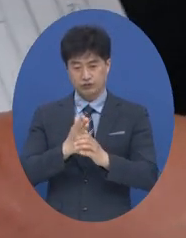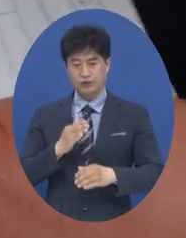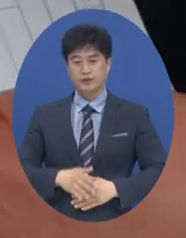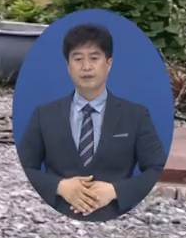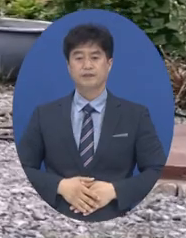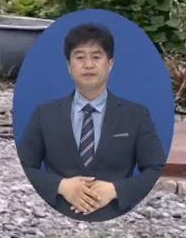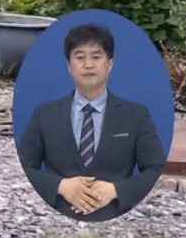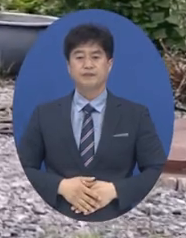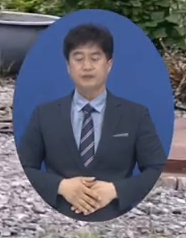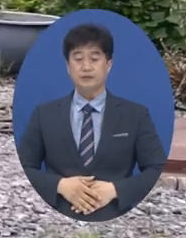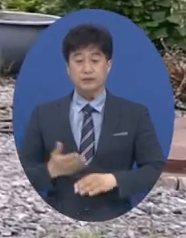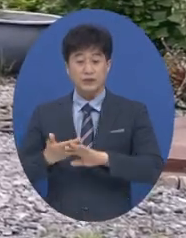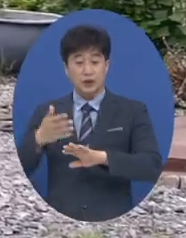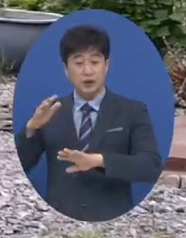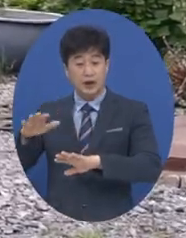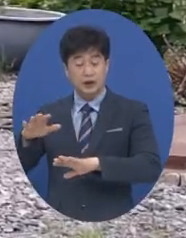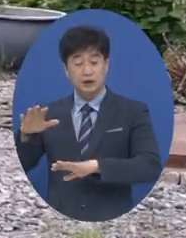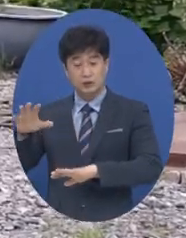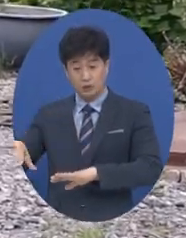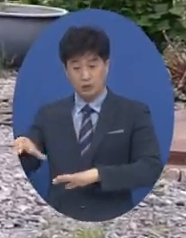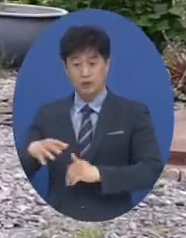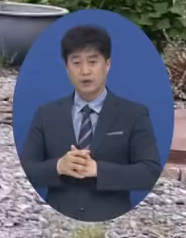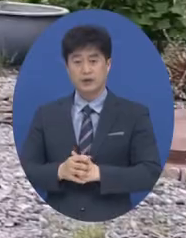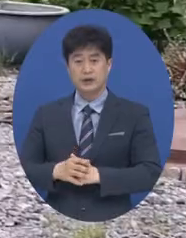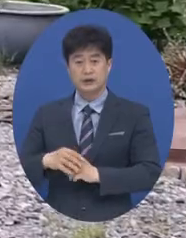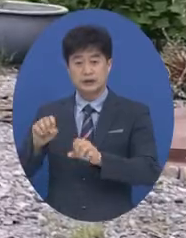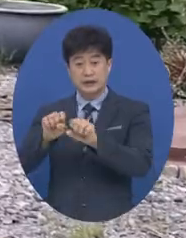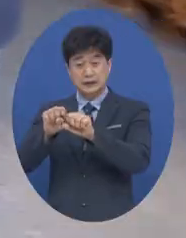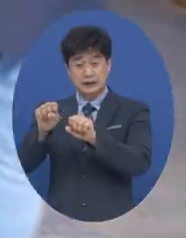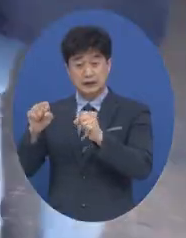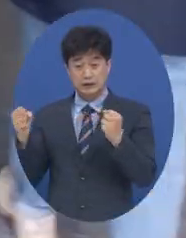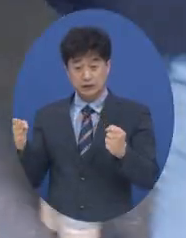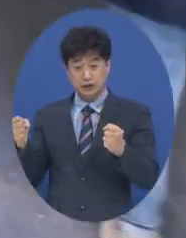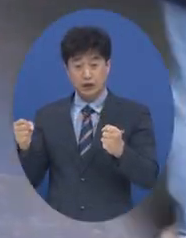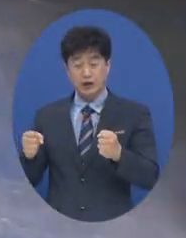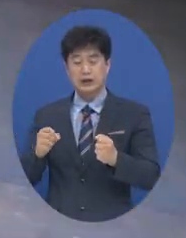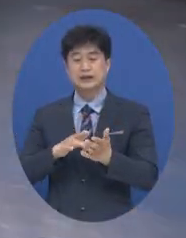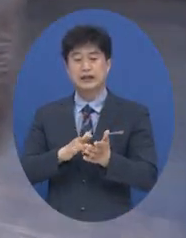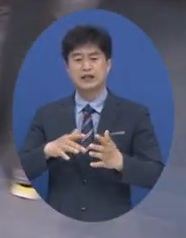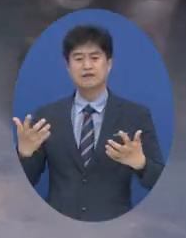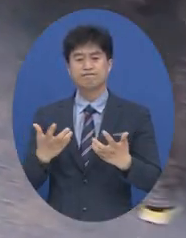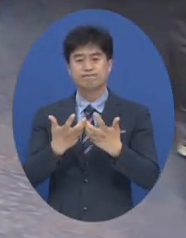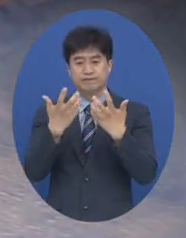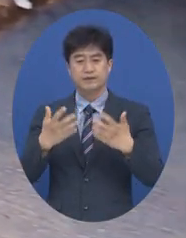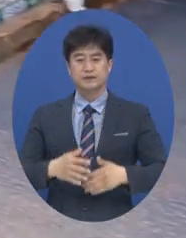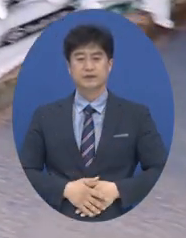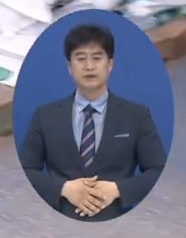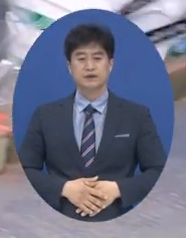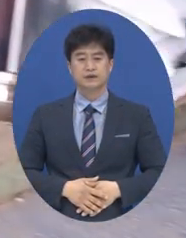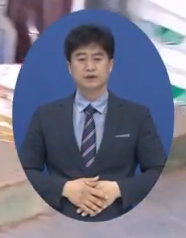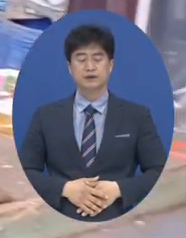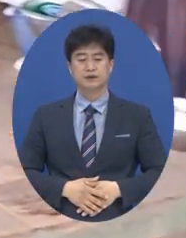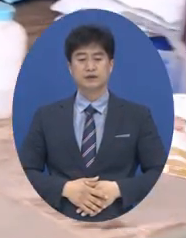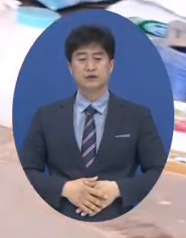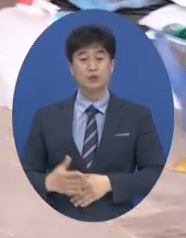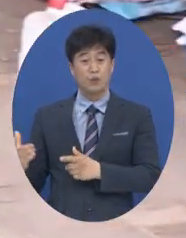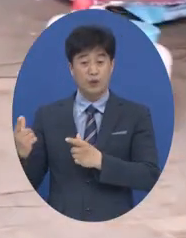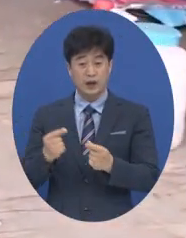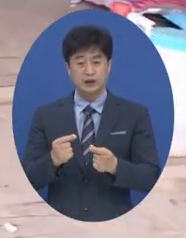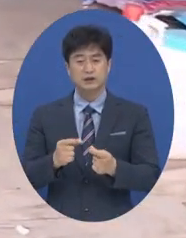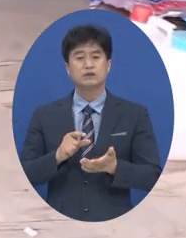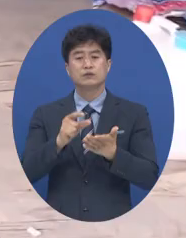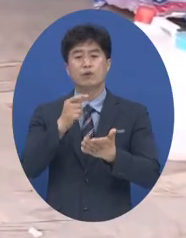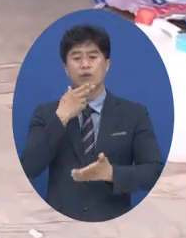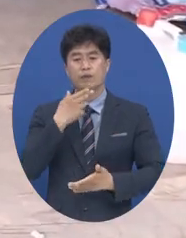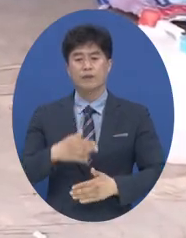겁니다. 또 다른 농약상. 창고를 열어보니 군데군데 농약이 가득합니다. 역시 미등록